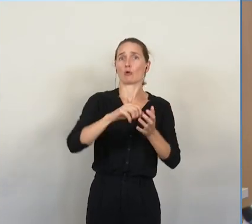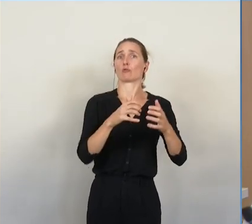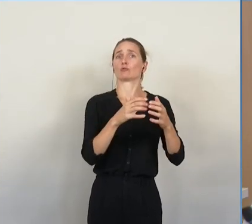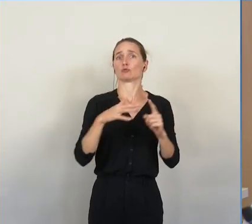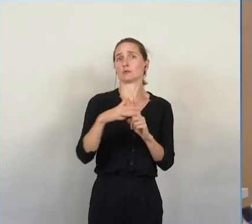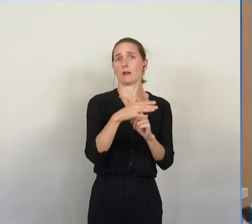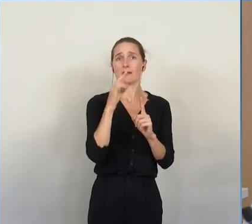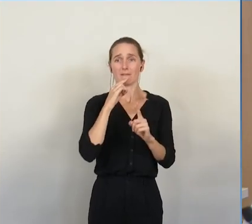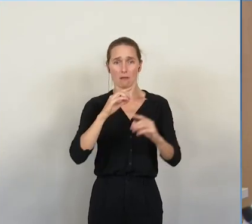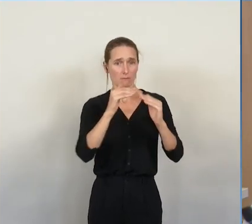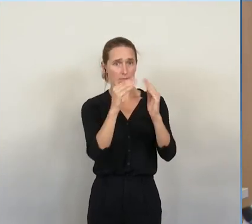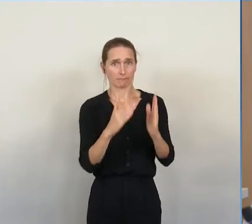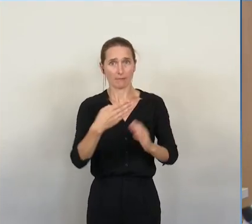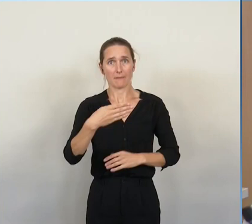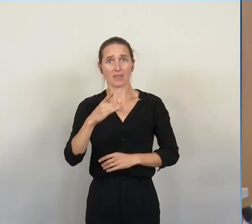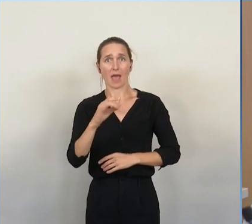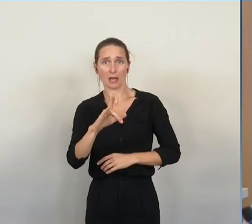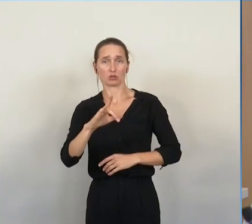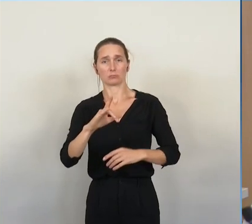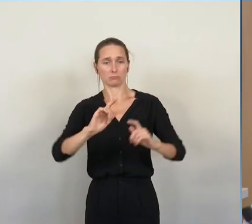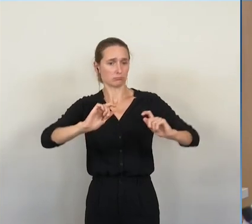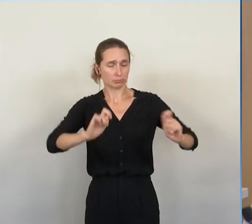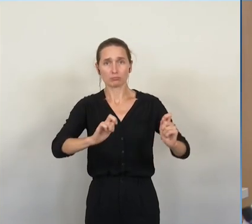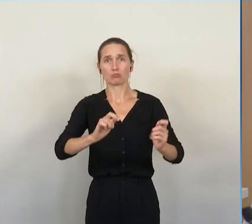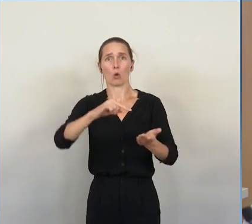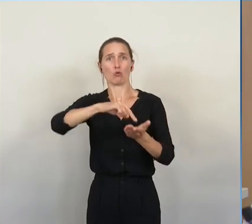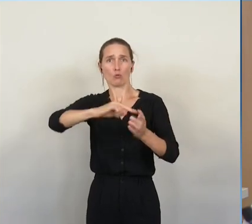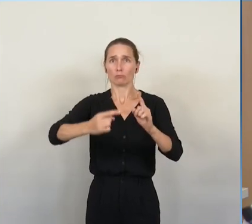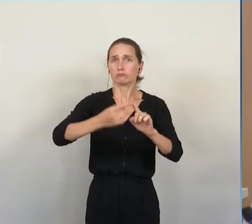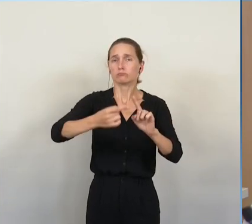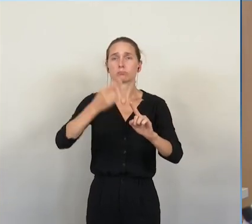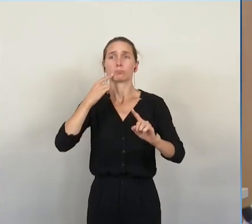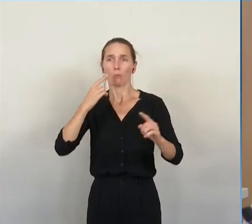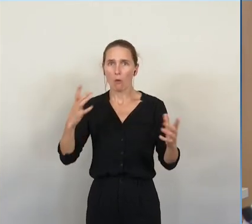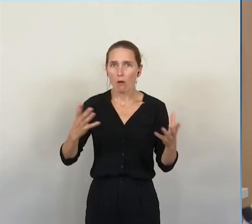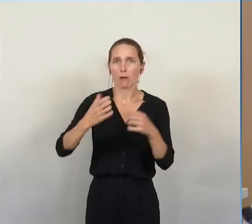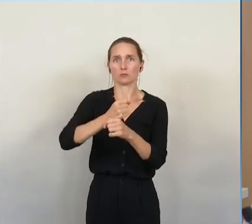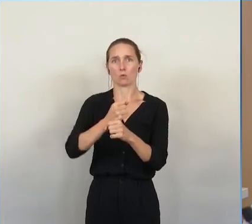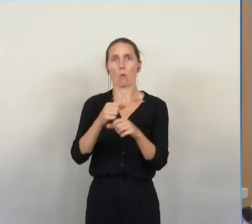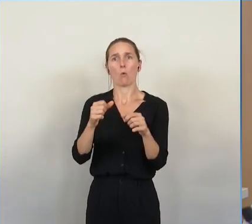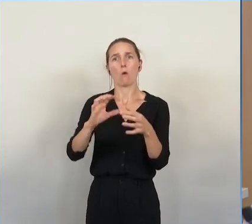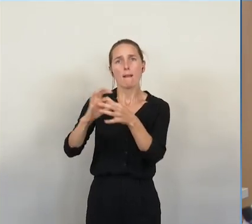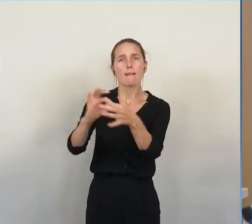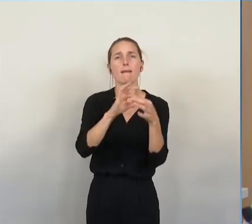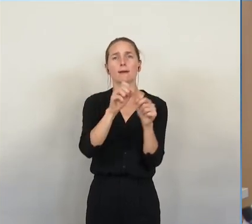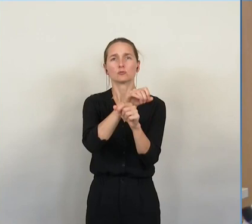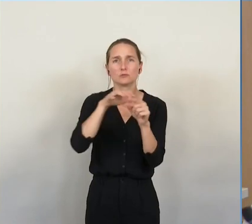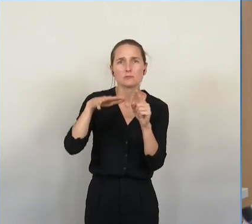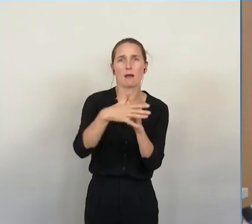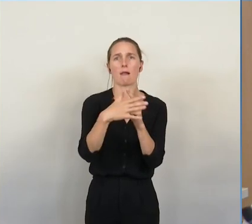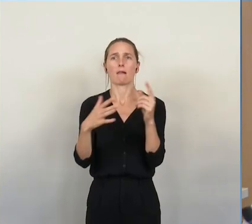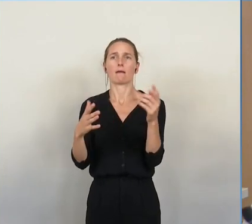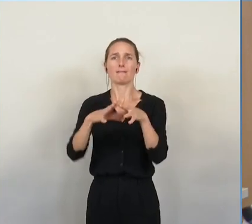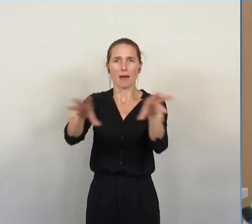chaque MDH d'être un lieu central et de soutenir la création de liens sociaux d'accompagner les familles de jouer un rôle clé dans le